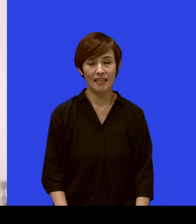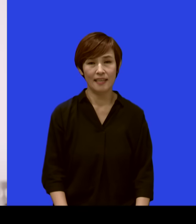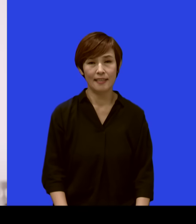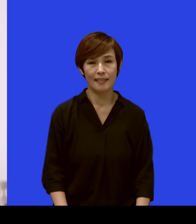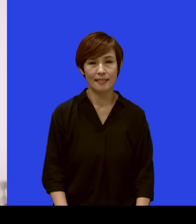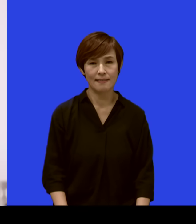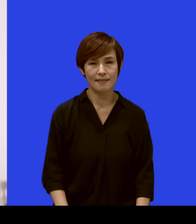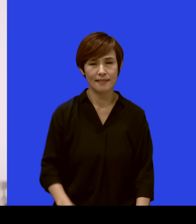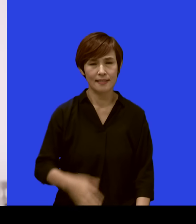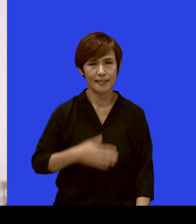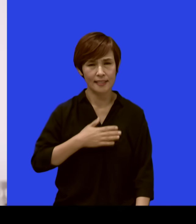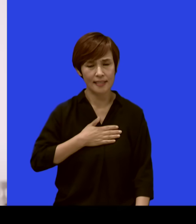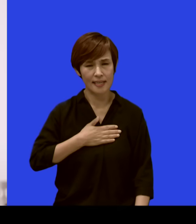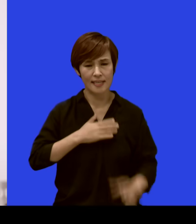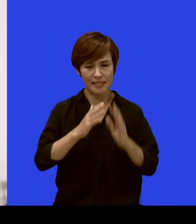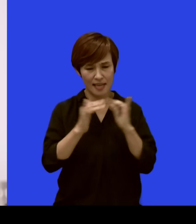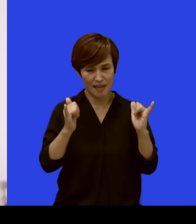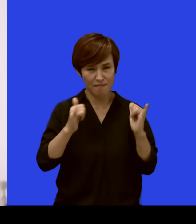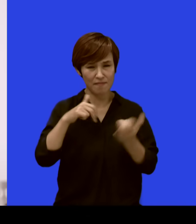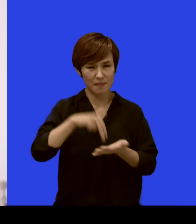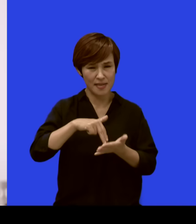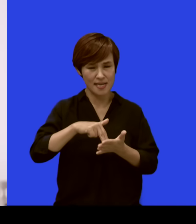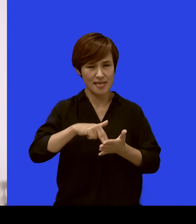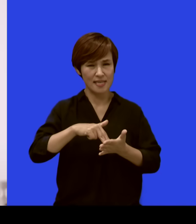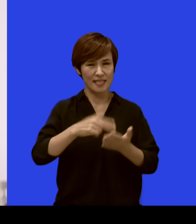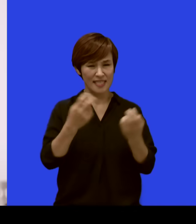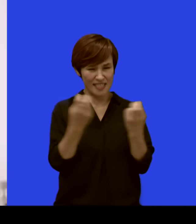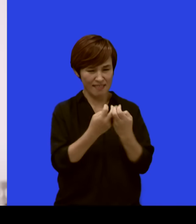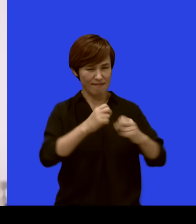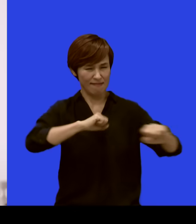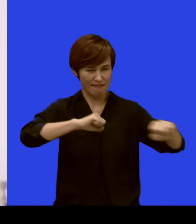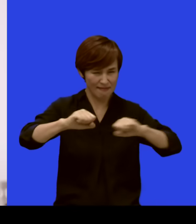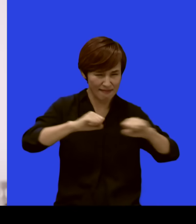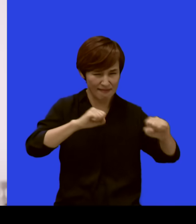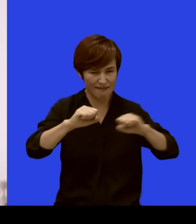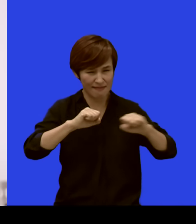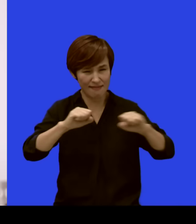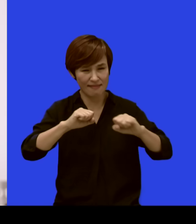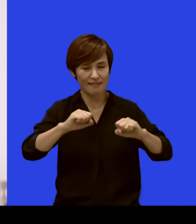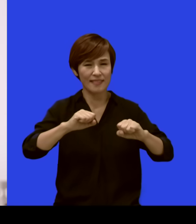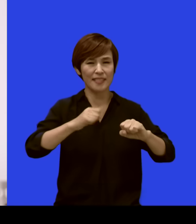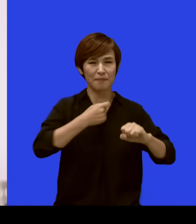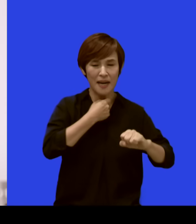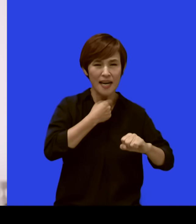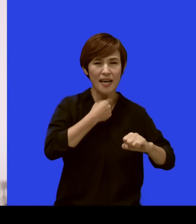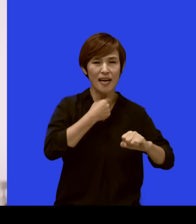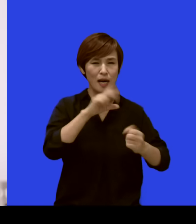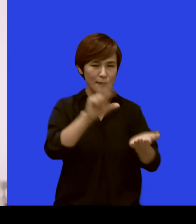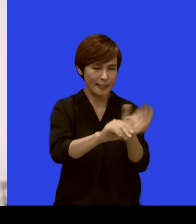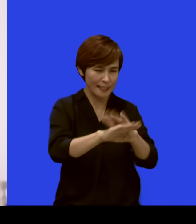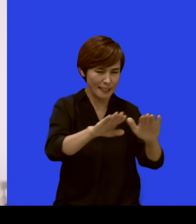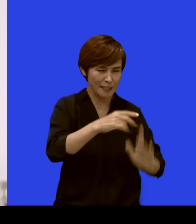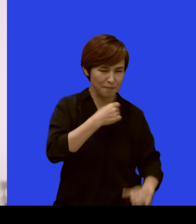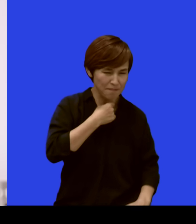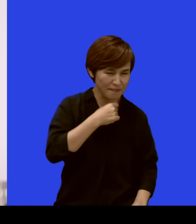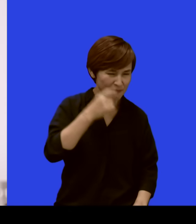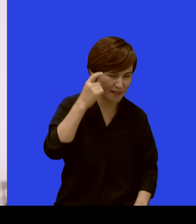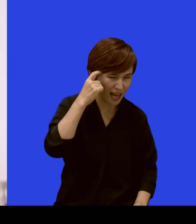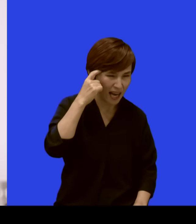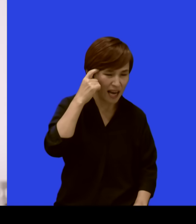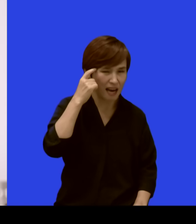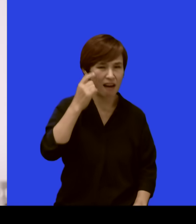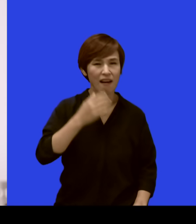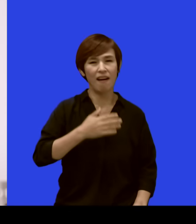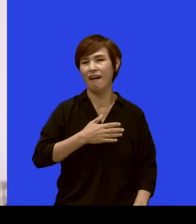제가 할 수 있는 방법으로 교회를 더 제대로 목회하고도 싶었고 문제도 해결하고 싶었는데 제